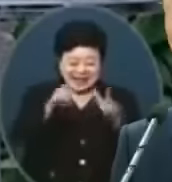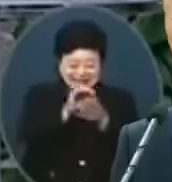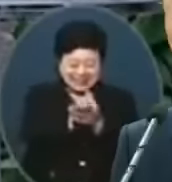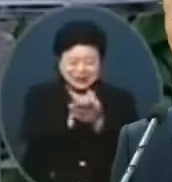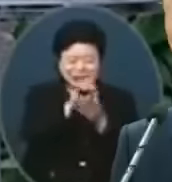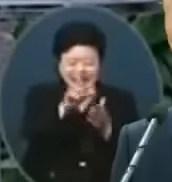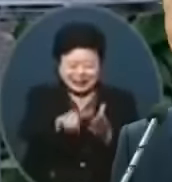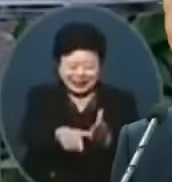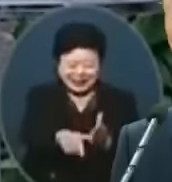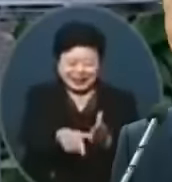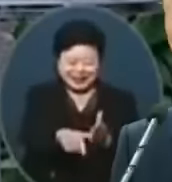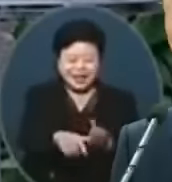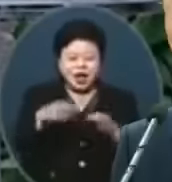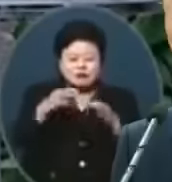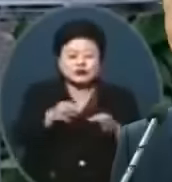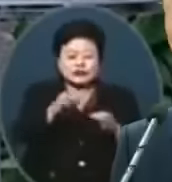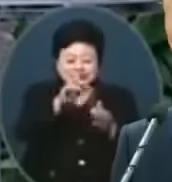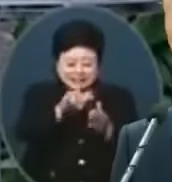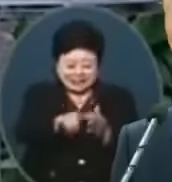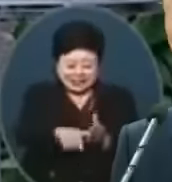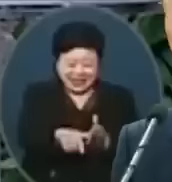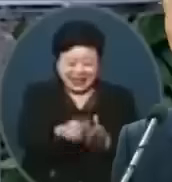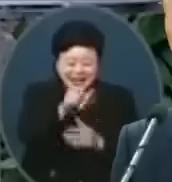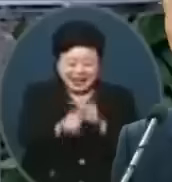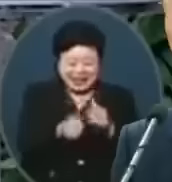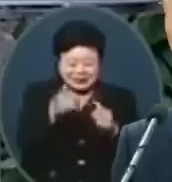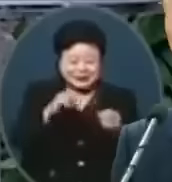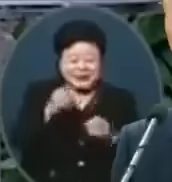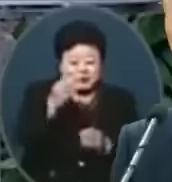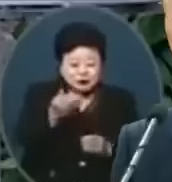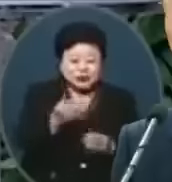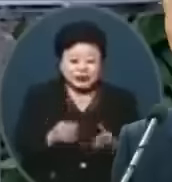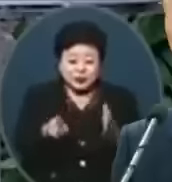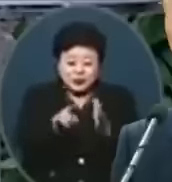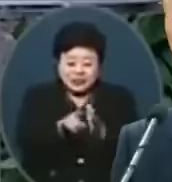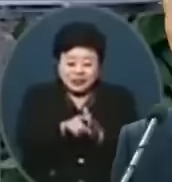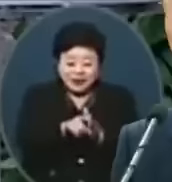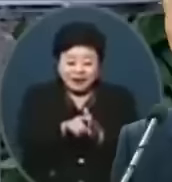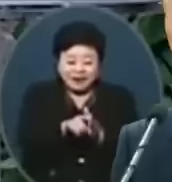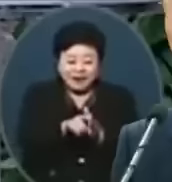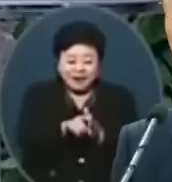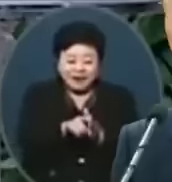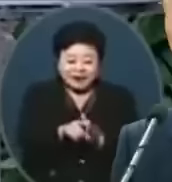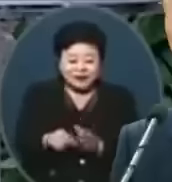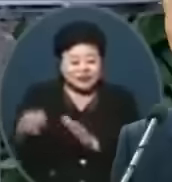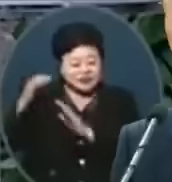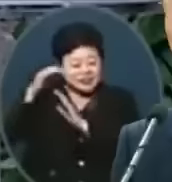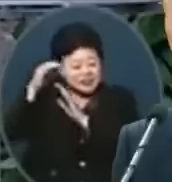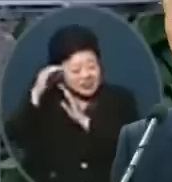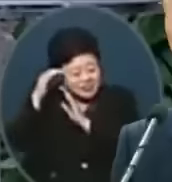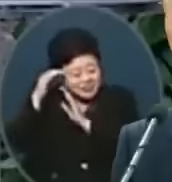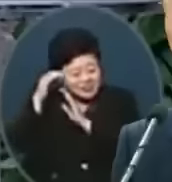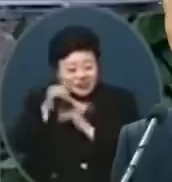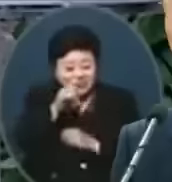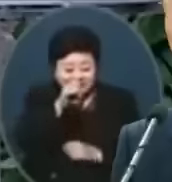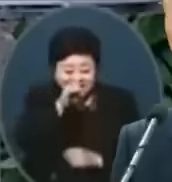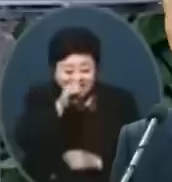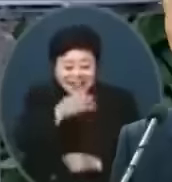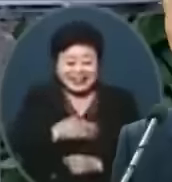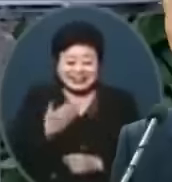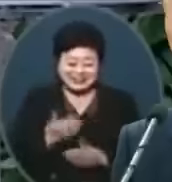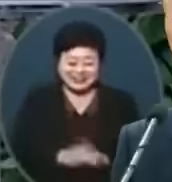때, 부르실 때 하나님께서 응답하시려고 귀를 기울이고 계신다는 것을